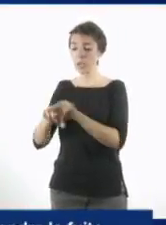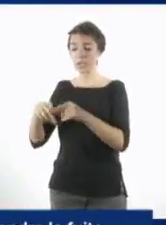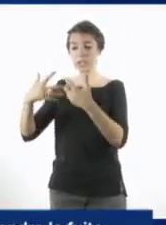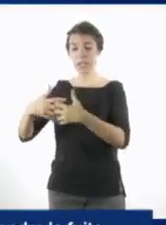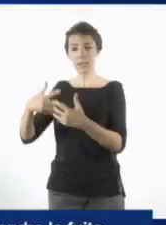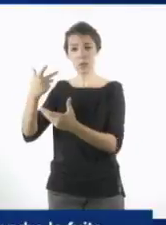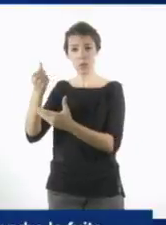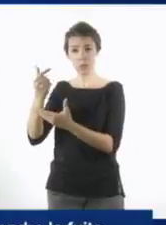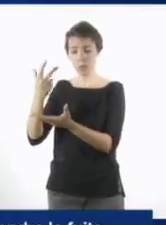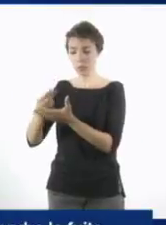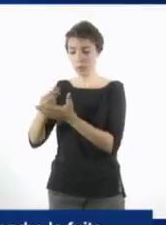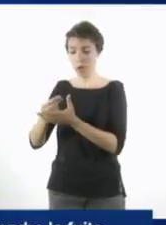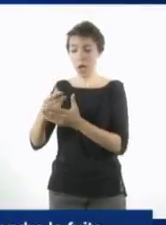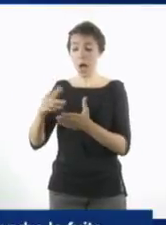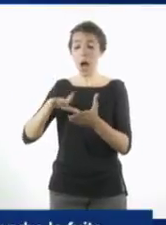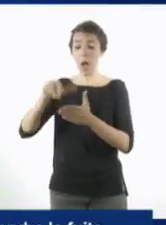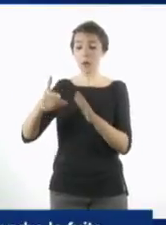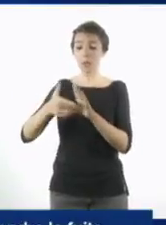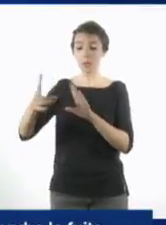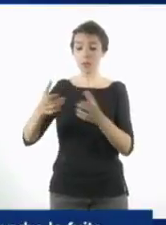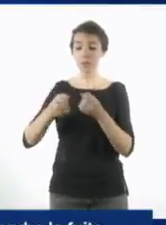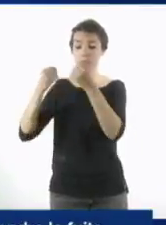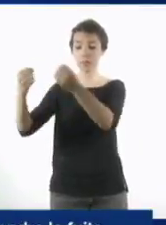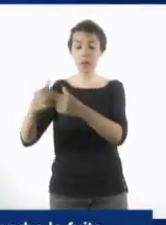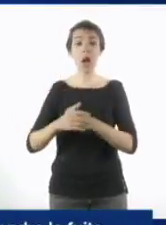fuite, une enquête a été ouverte.